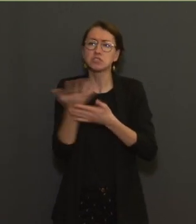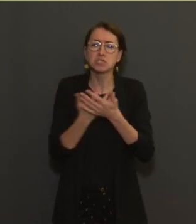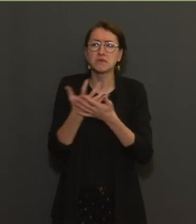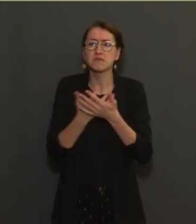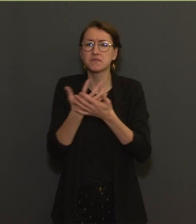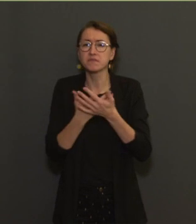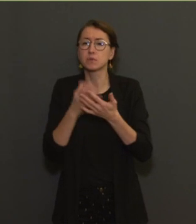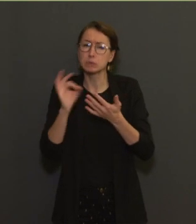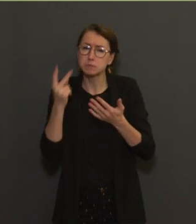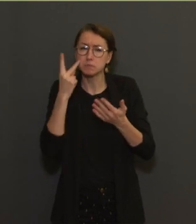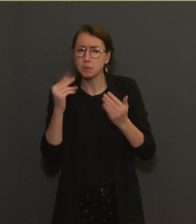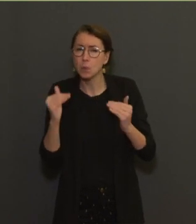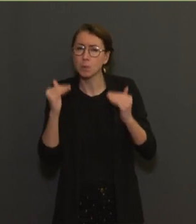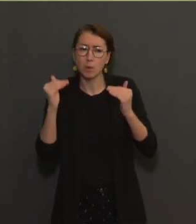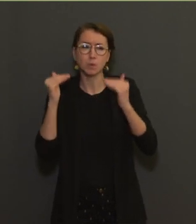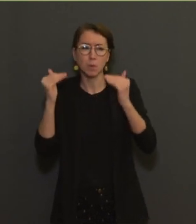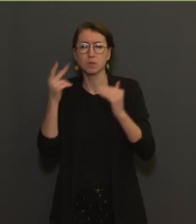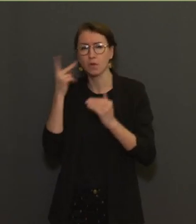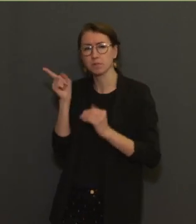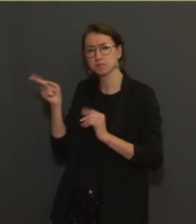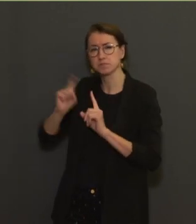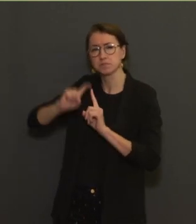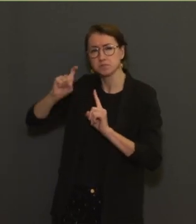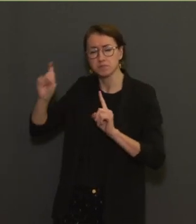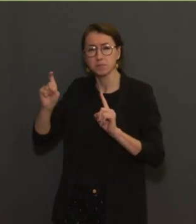voit dans la courbe vert foncé ces derniers jours.